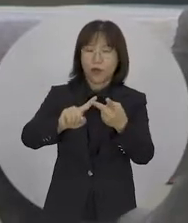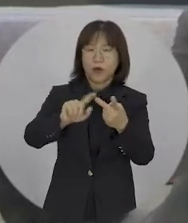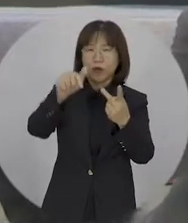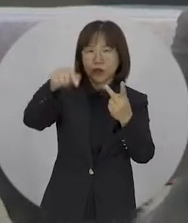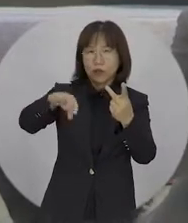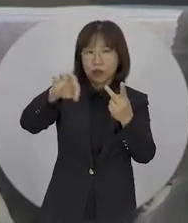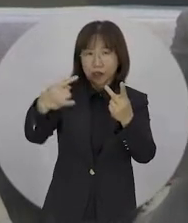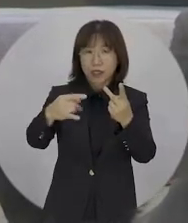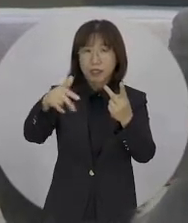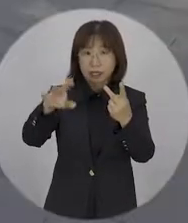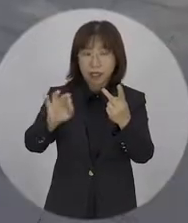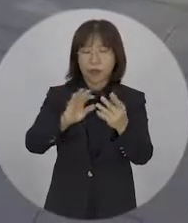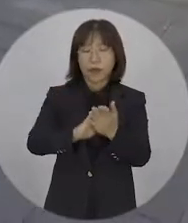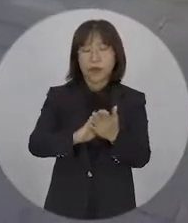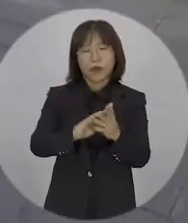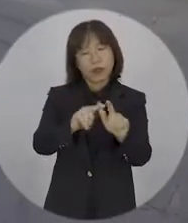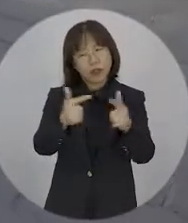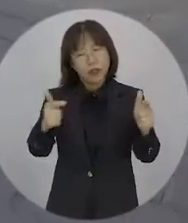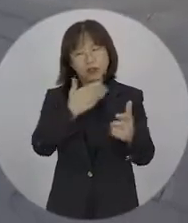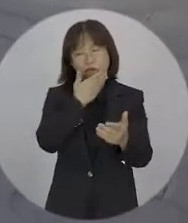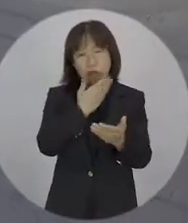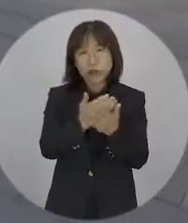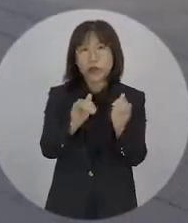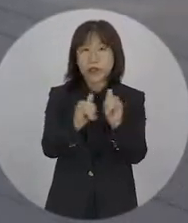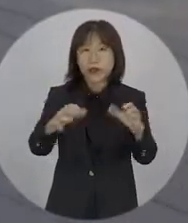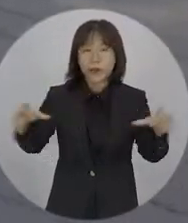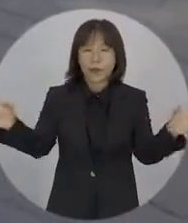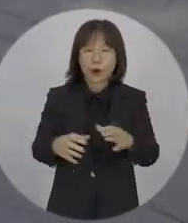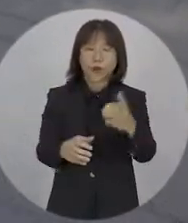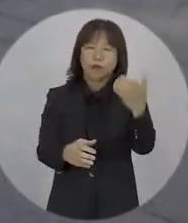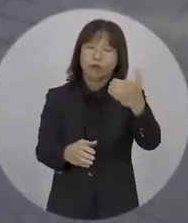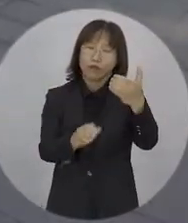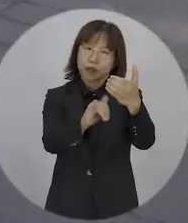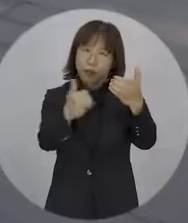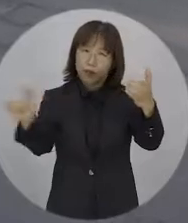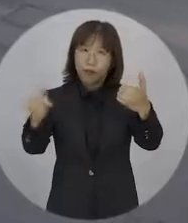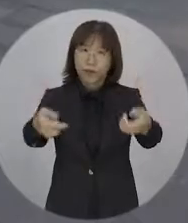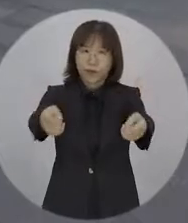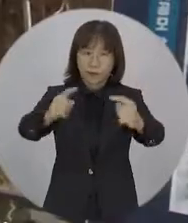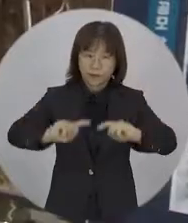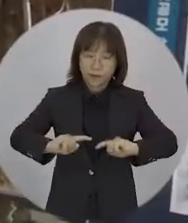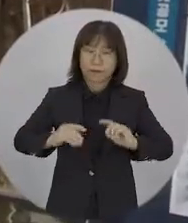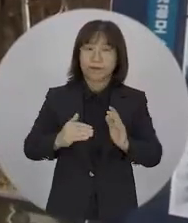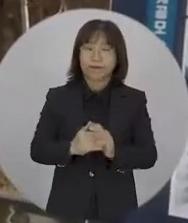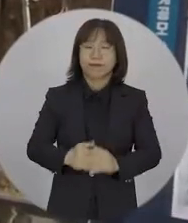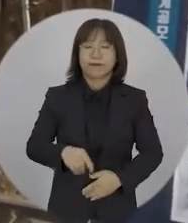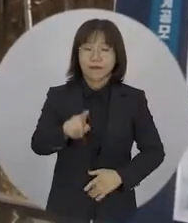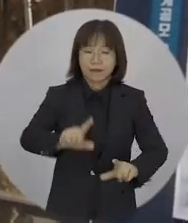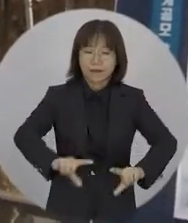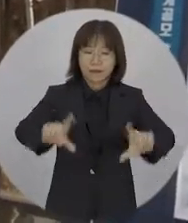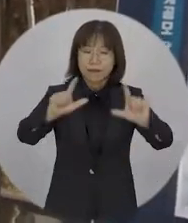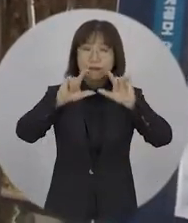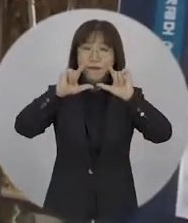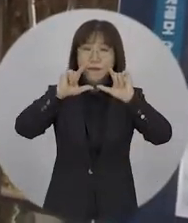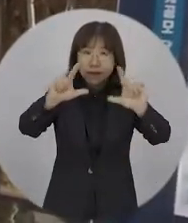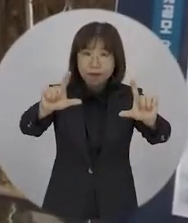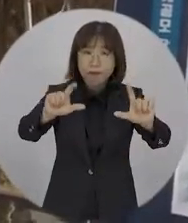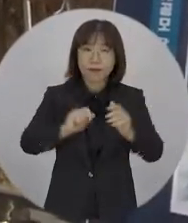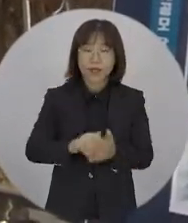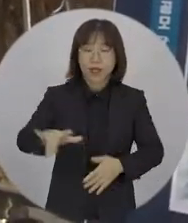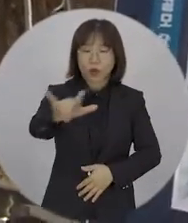구의장, 시구의원과 지역 내 주요 기관장 등 90여 명이 참석했습니다. 특히 이날